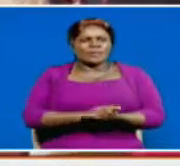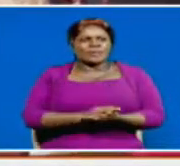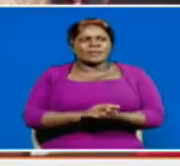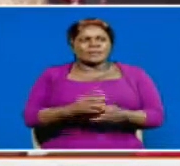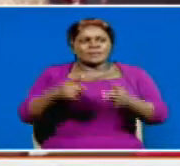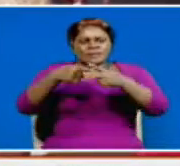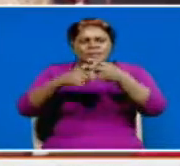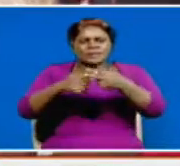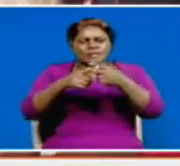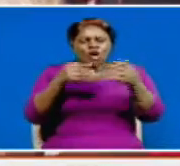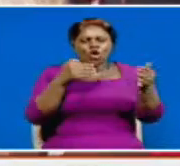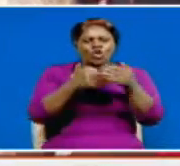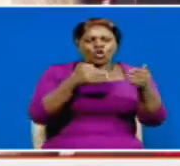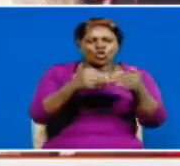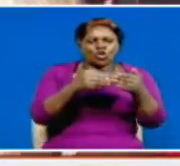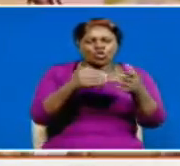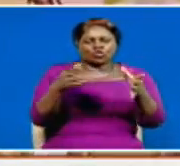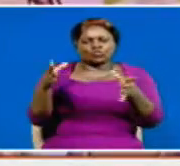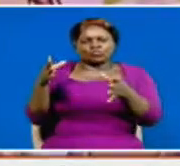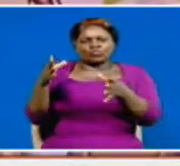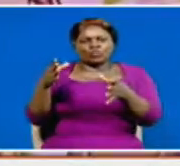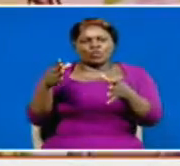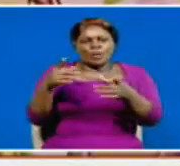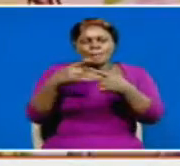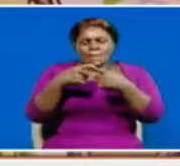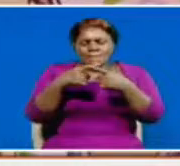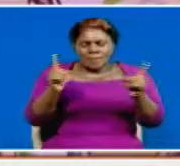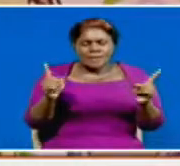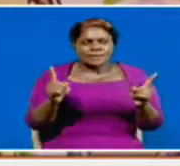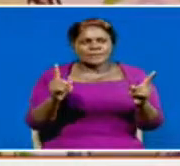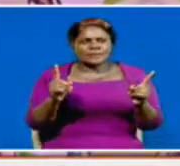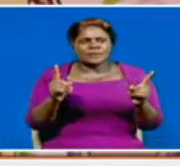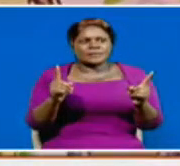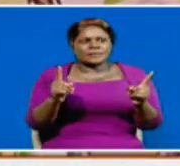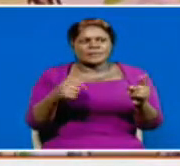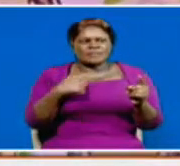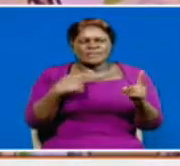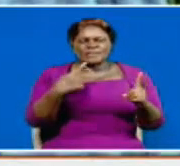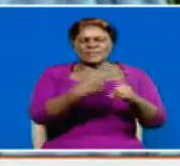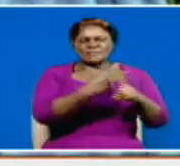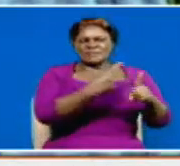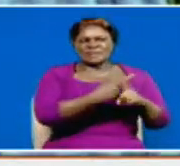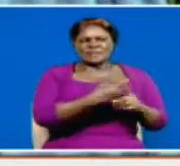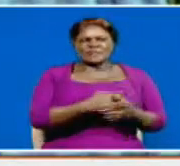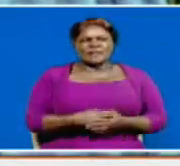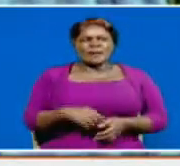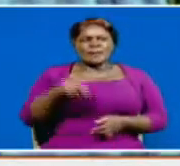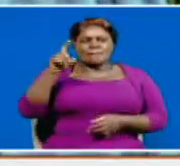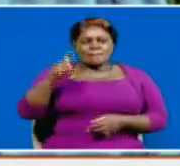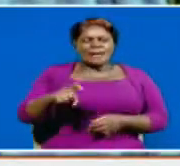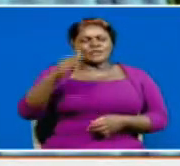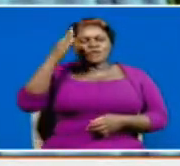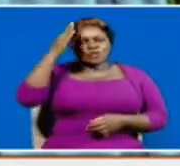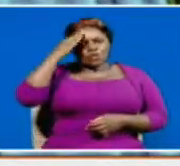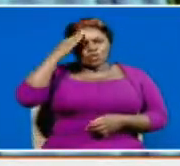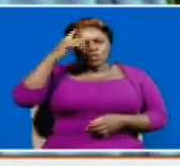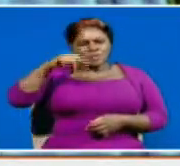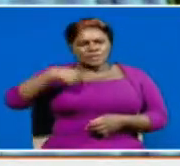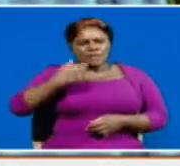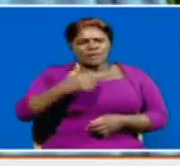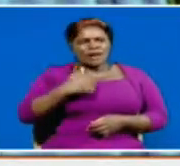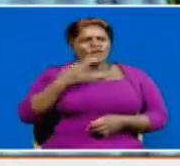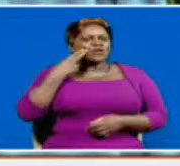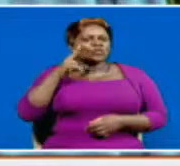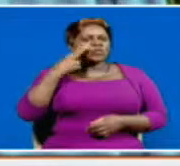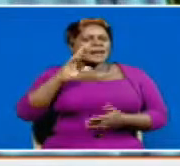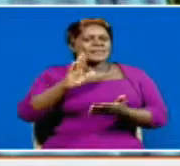Viwanda vinavyokaribiana viungane. Hili hata hivyo likipokewa kwa hisia mseto. But we must also know that we are dealing with a